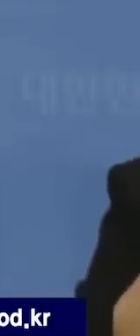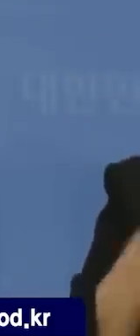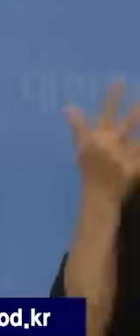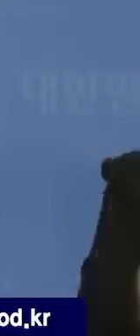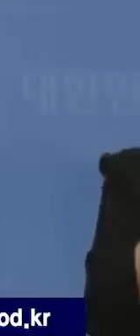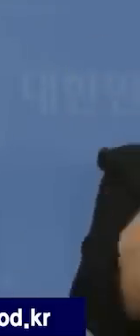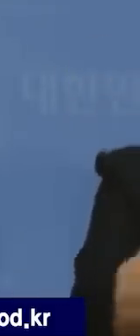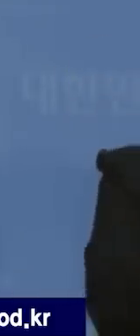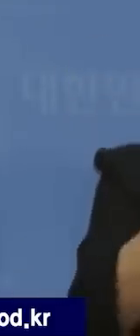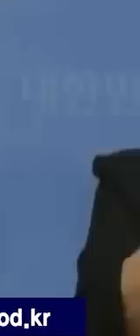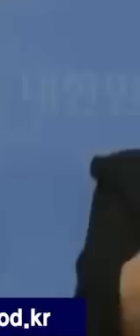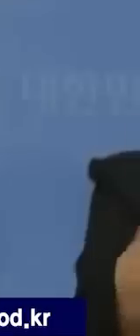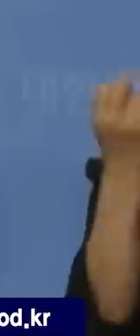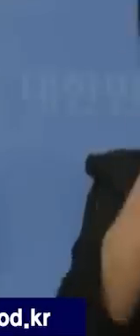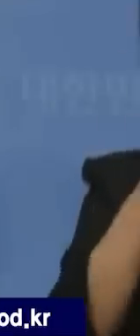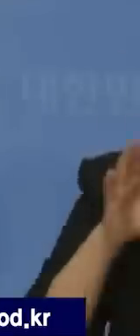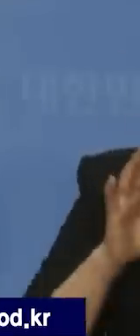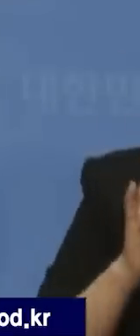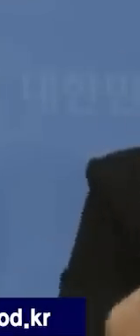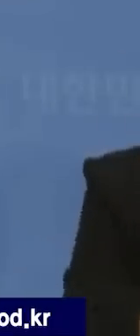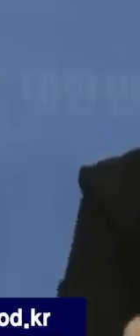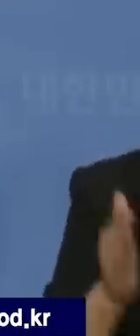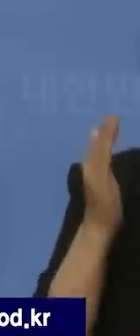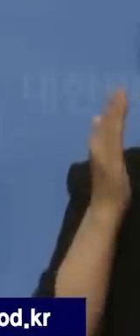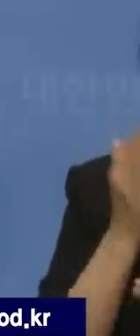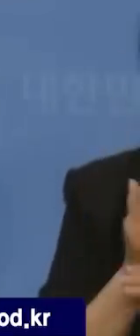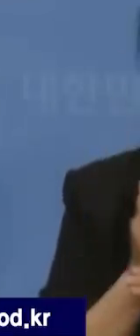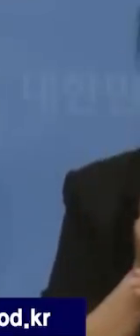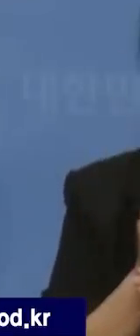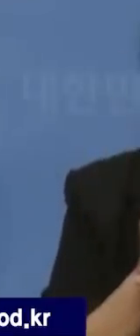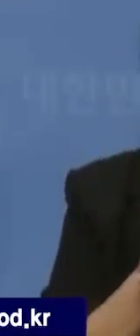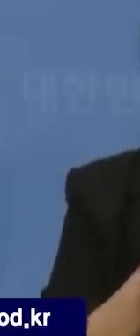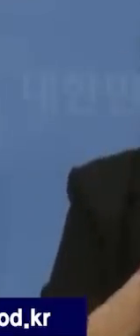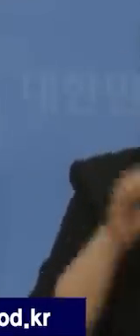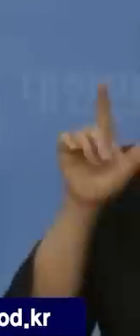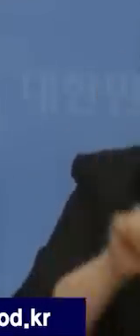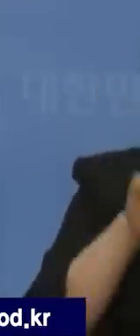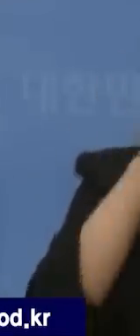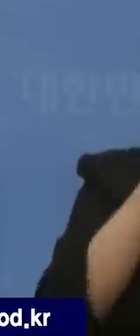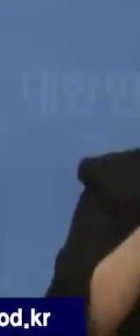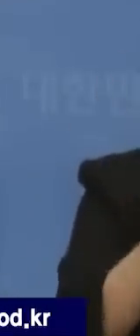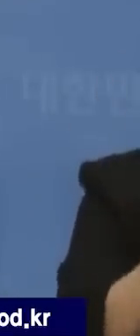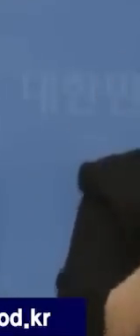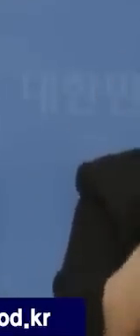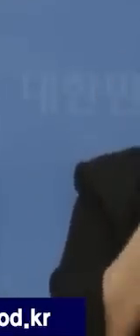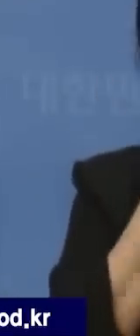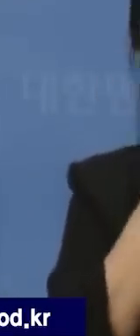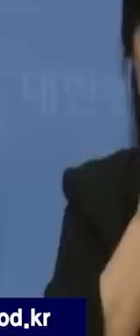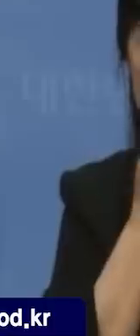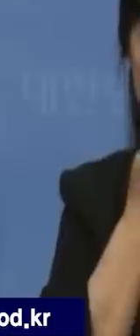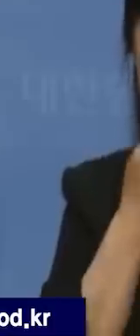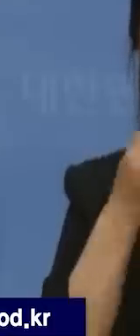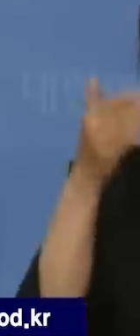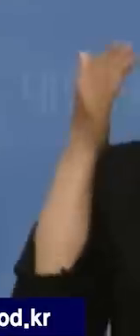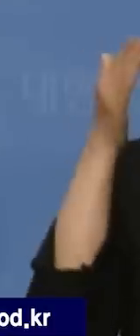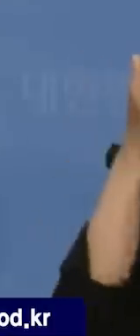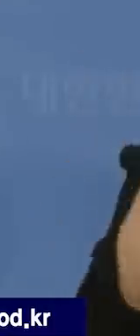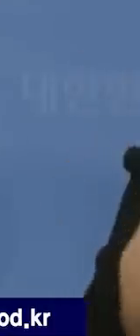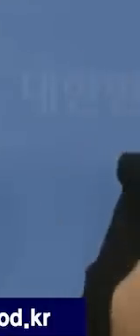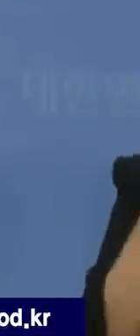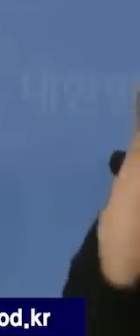69시간제 시즌2에 시동 거는 윤석열 정부의 행태는 집착을 넘어 오기입니다.